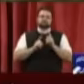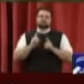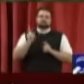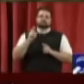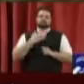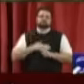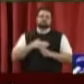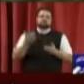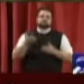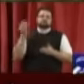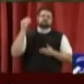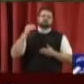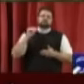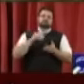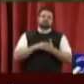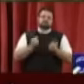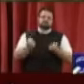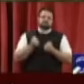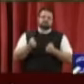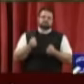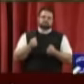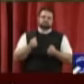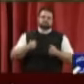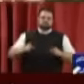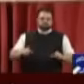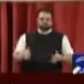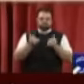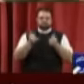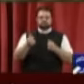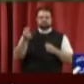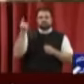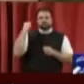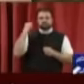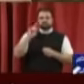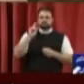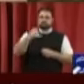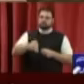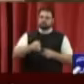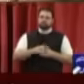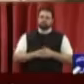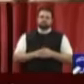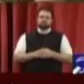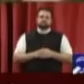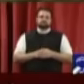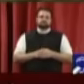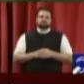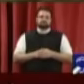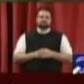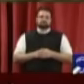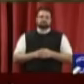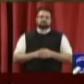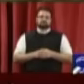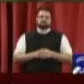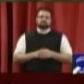trebuia să acționezi atunci. Nu-i spui după 10 zile sau după 5 ani. Știi, n-ai făcut... E, să omul să uit la tine, cred că o nebunie. Când n-am făcut eu?